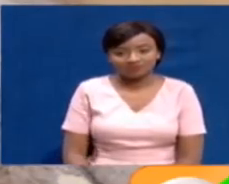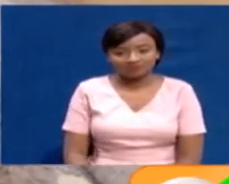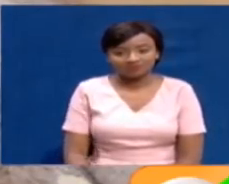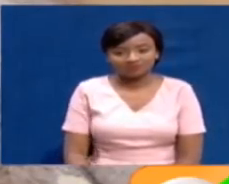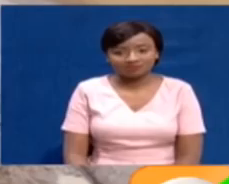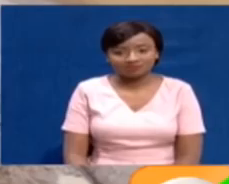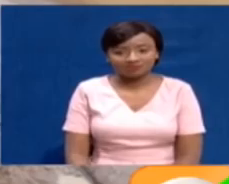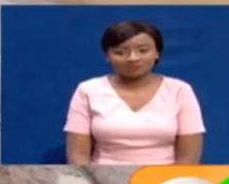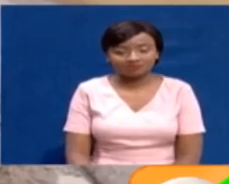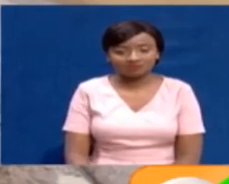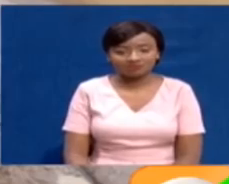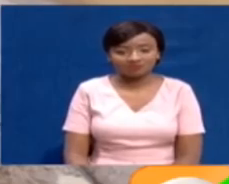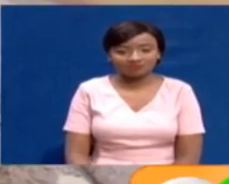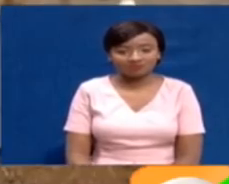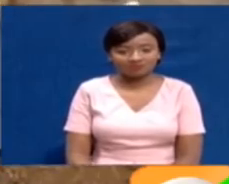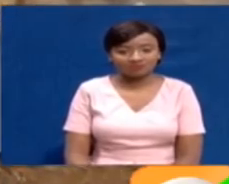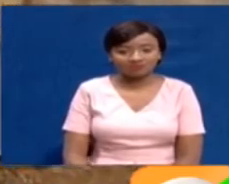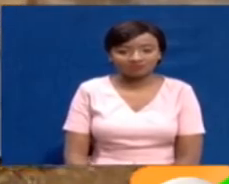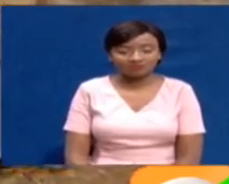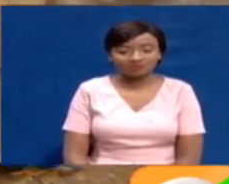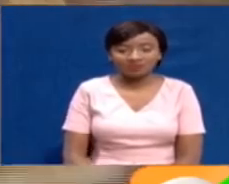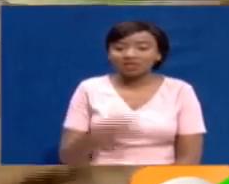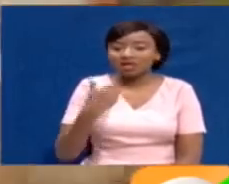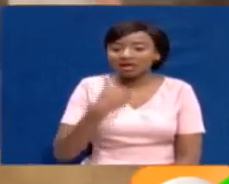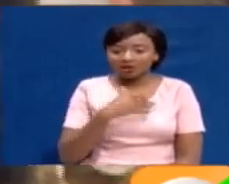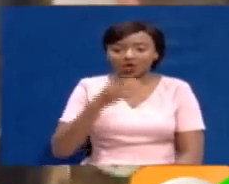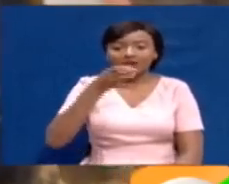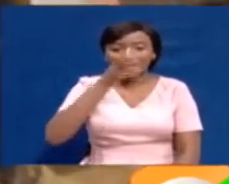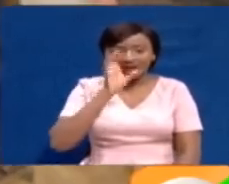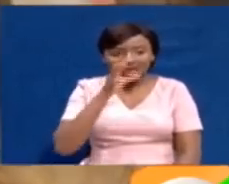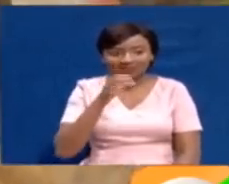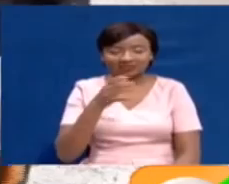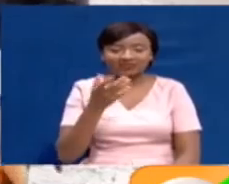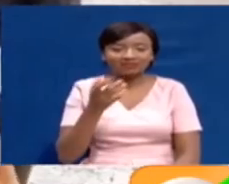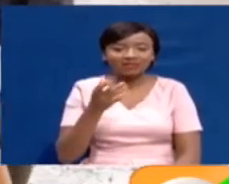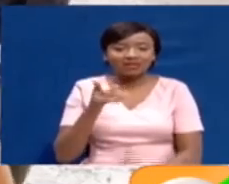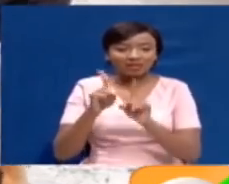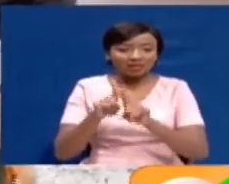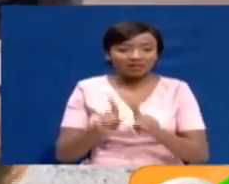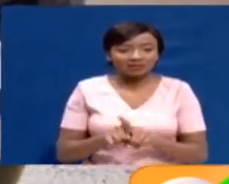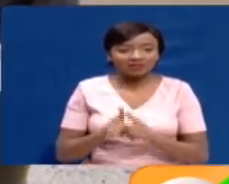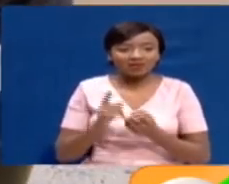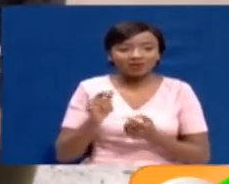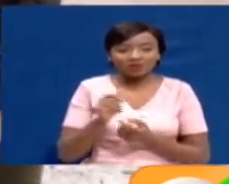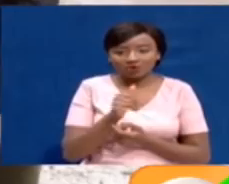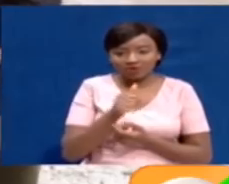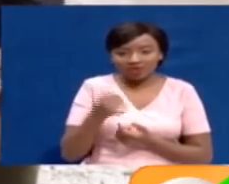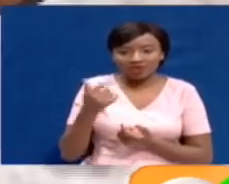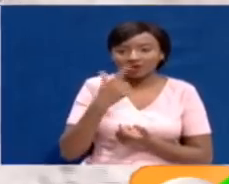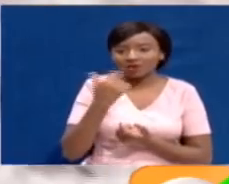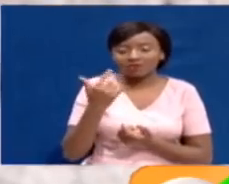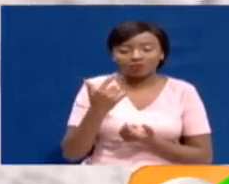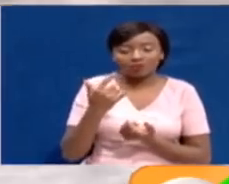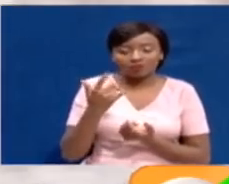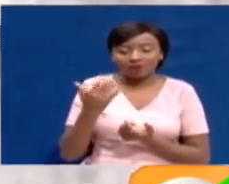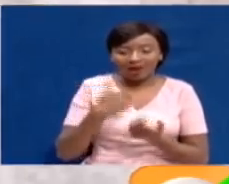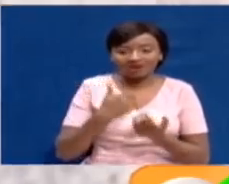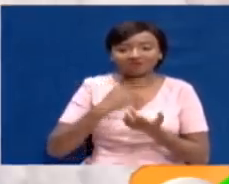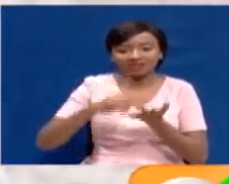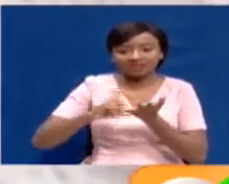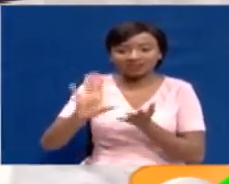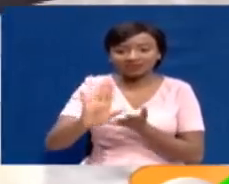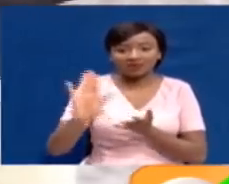Kuna ingine iko nayo kwa mfuko, iko na maji. Na pia tuna hope kuna watu wanakuja kama already wako na sanitizer